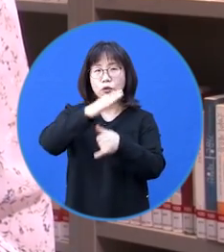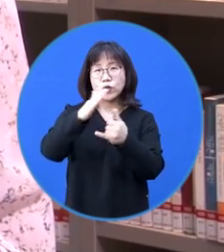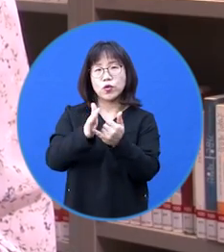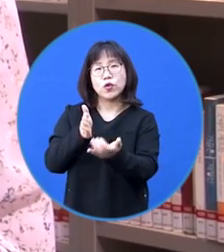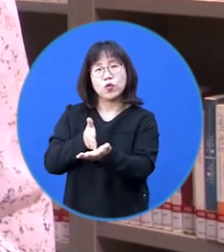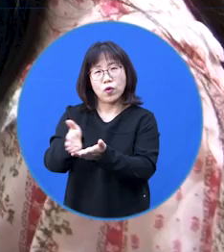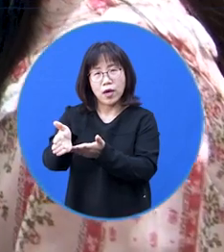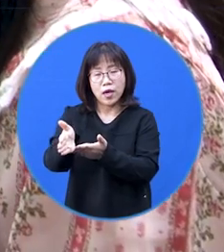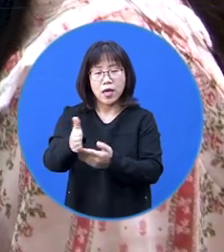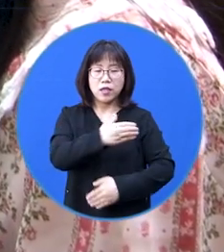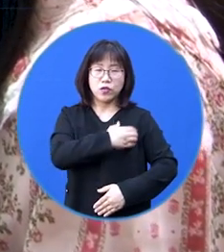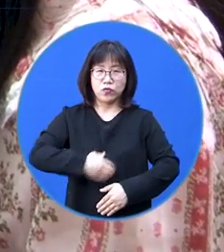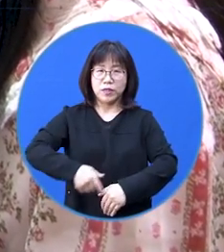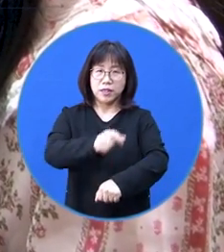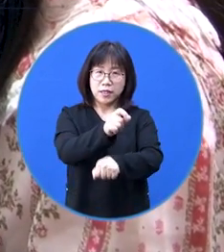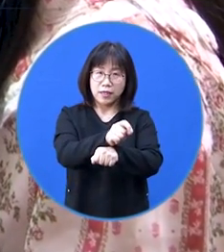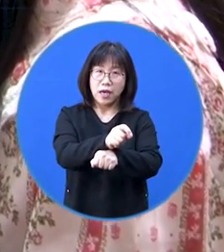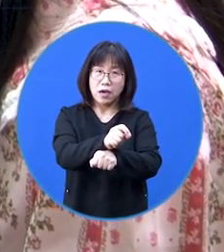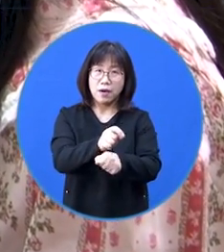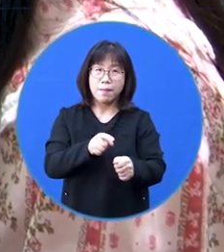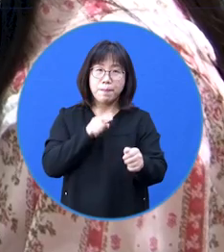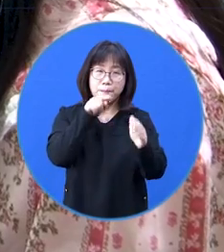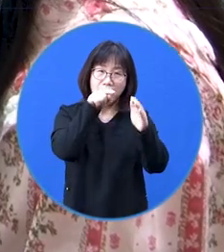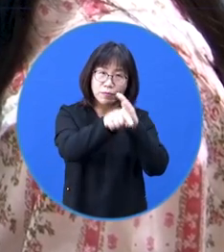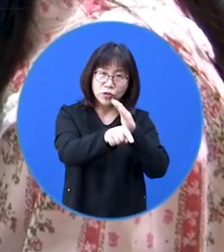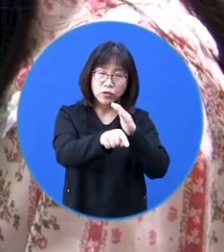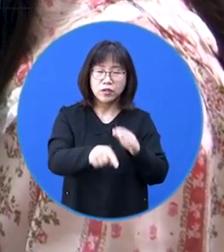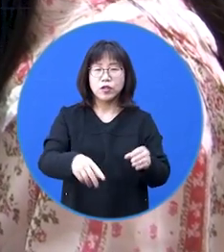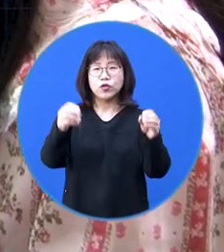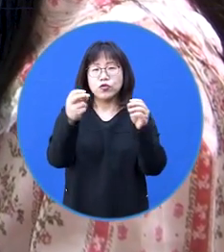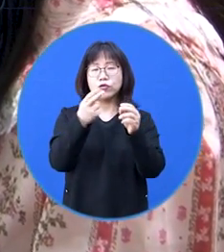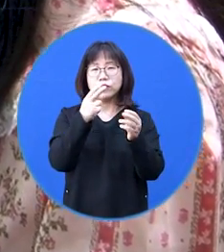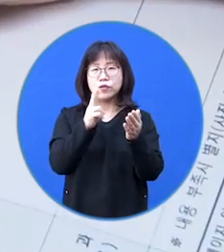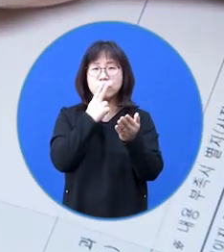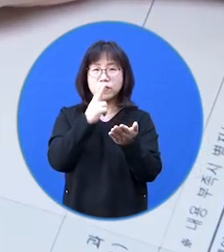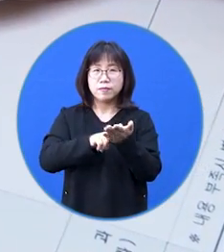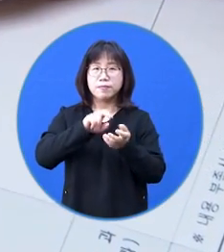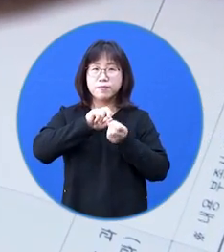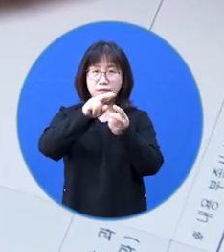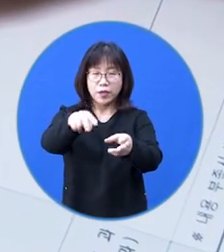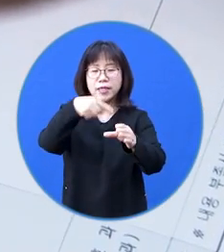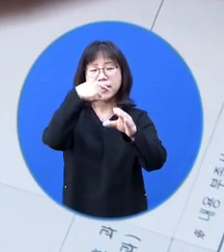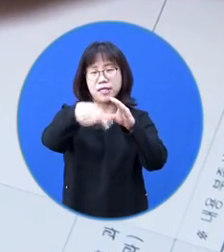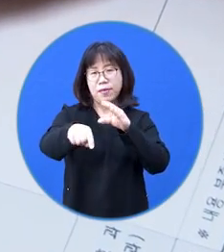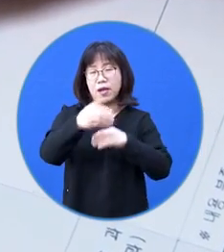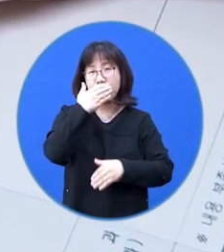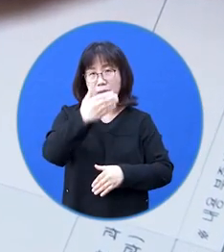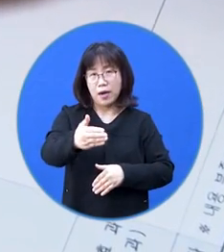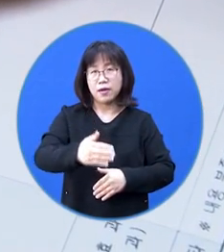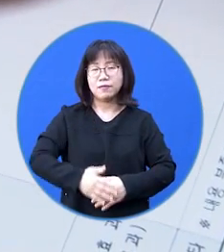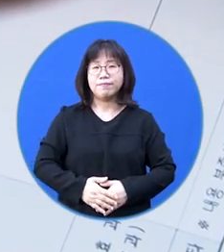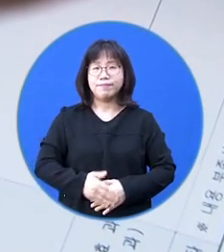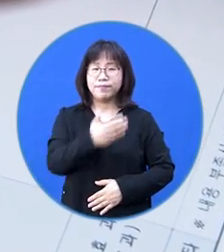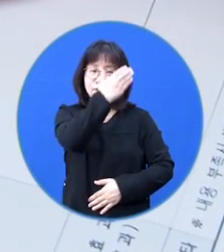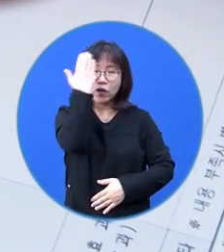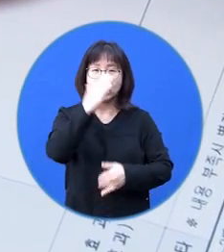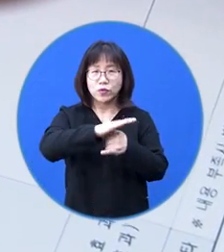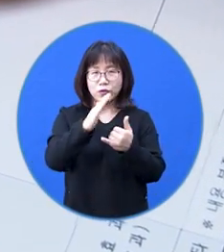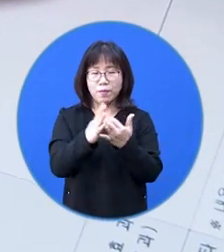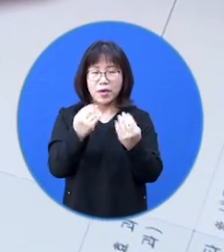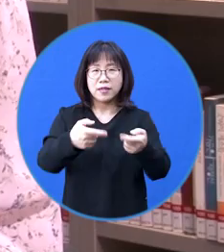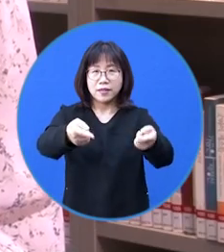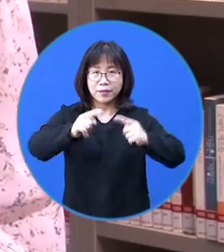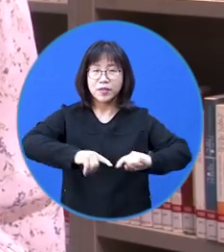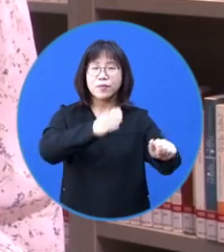선의 교육청 소년과 또는 도움 주민센터를 방문하거나 우편 이메일을 통해 제출하면